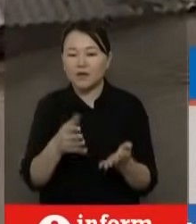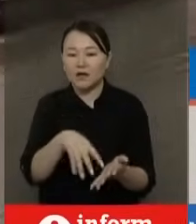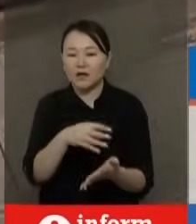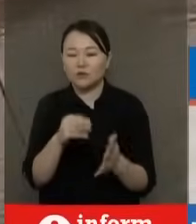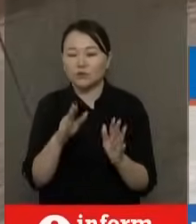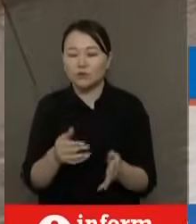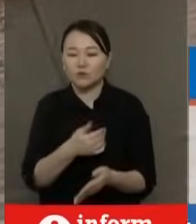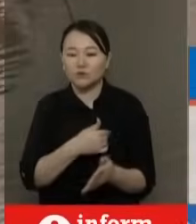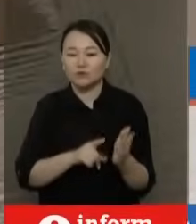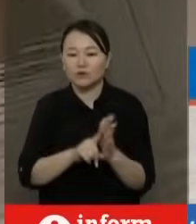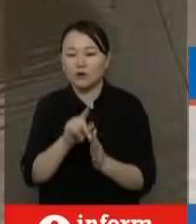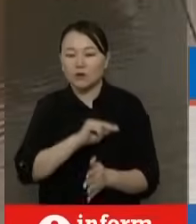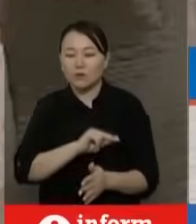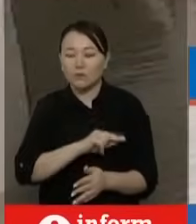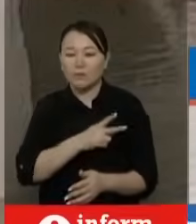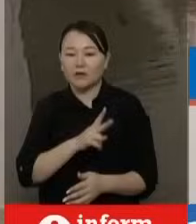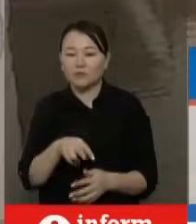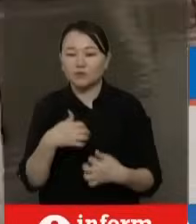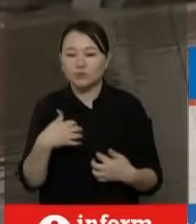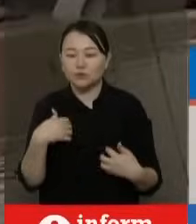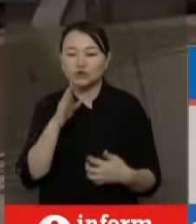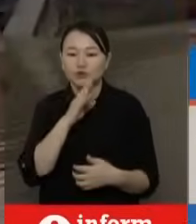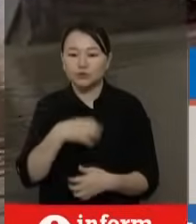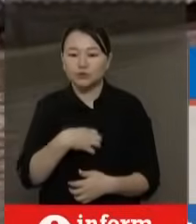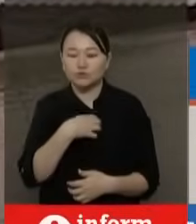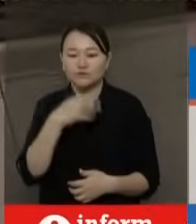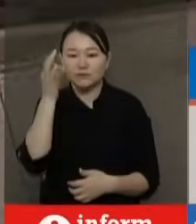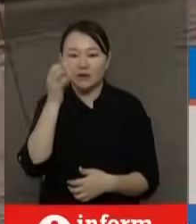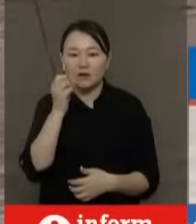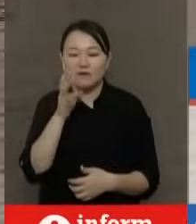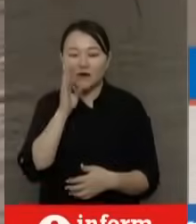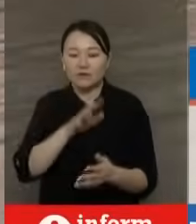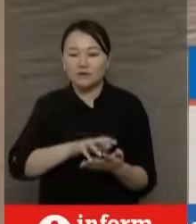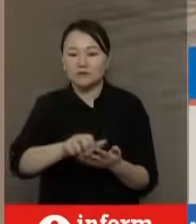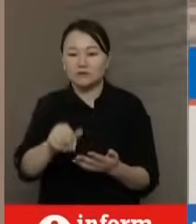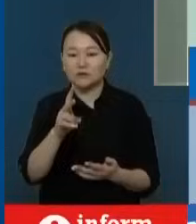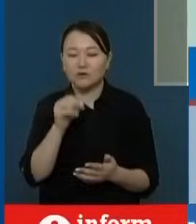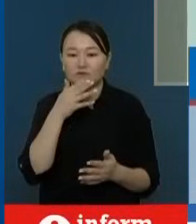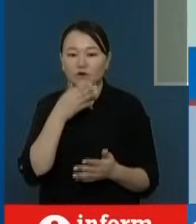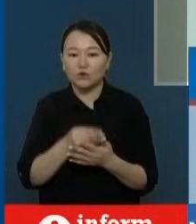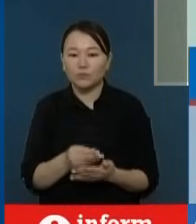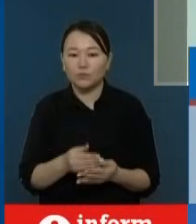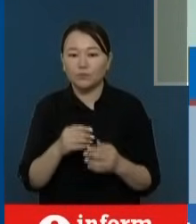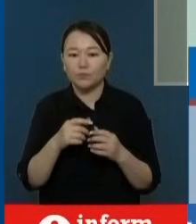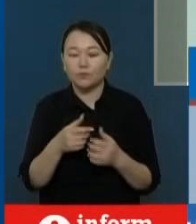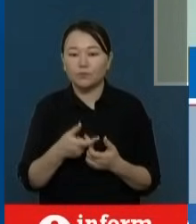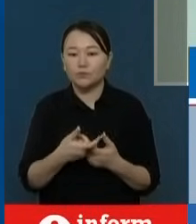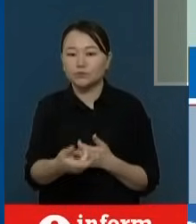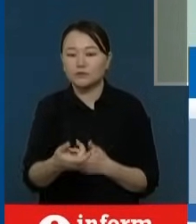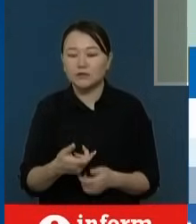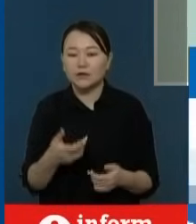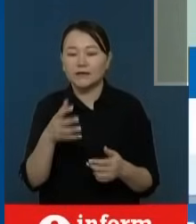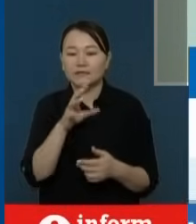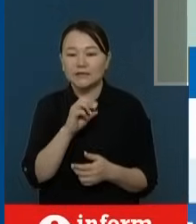только собиралась запустить. Погиб скот. Женщина с ужасом вспоминает, как вода сносила все на своем пути. Света нету, сеть